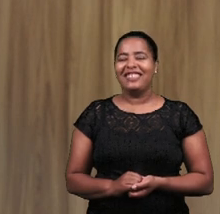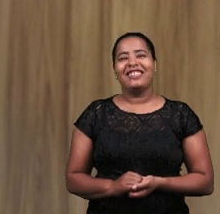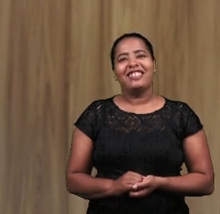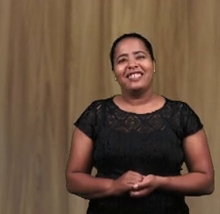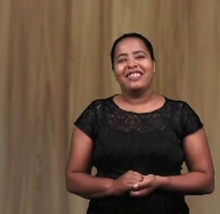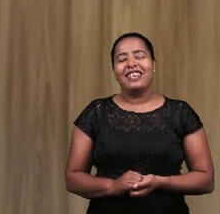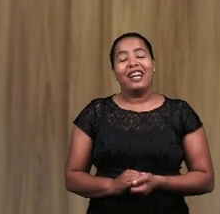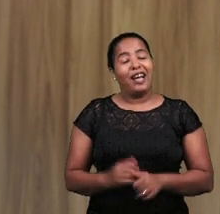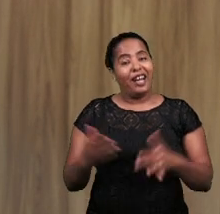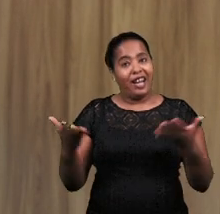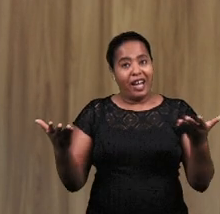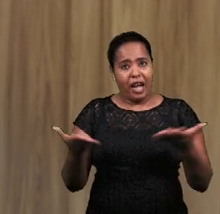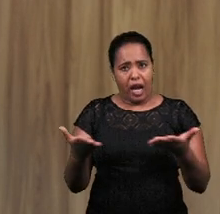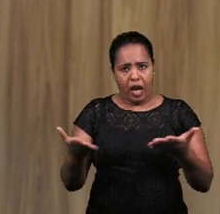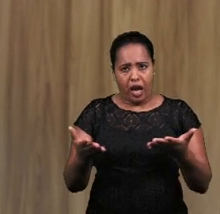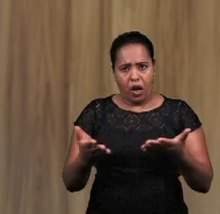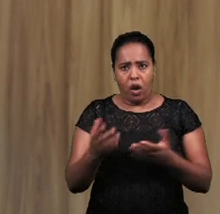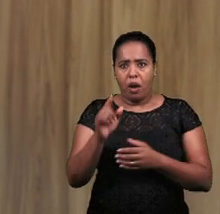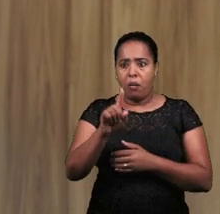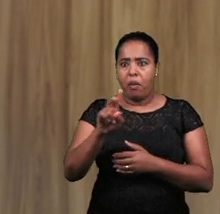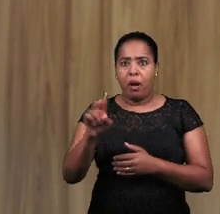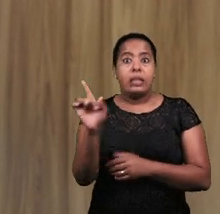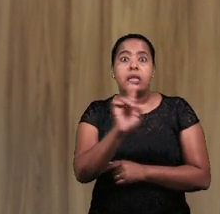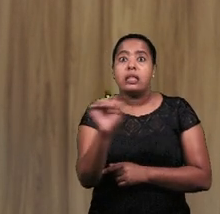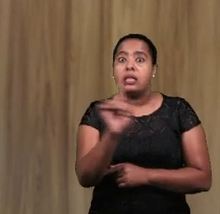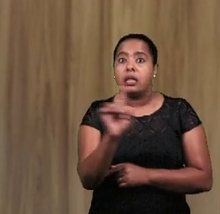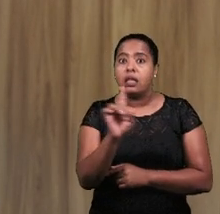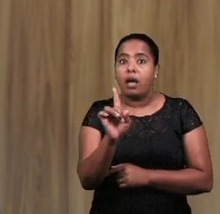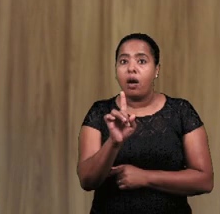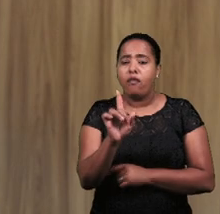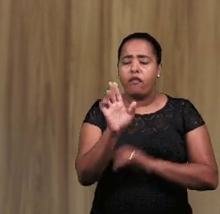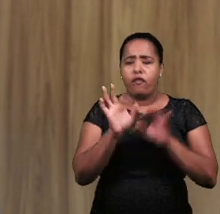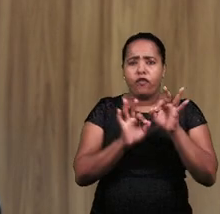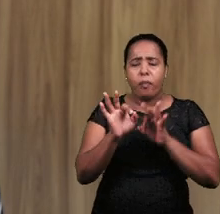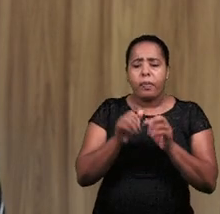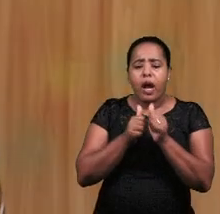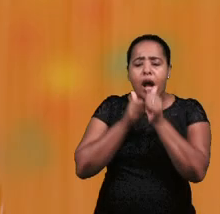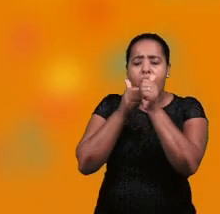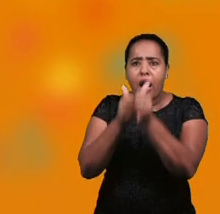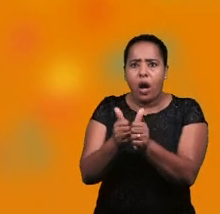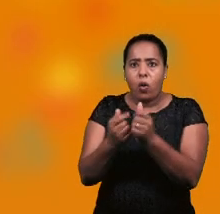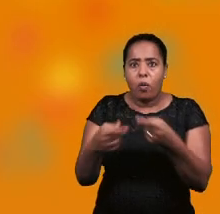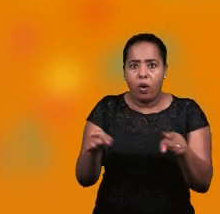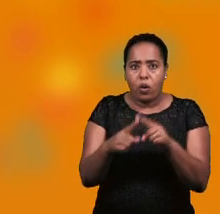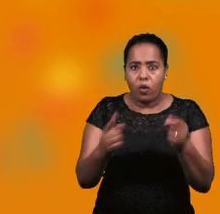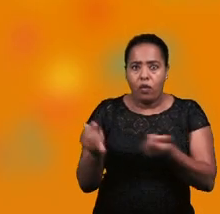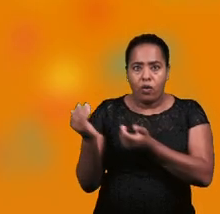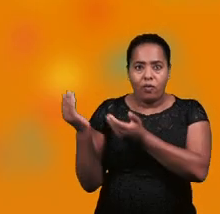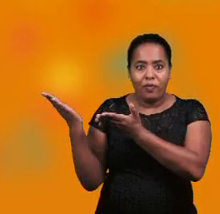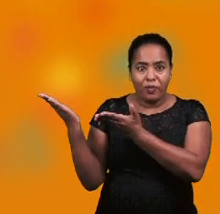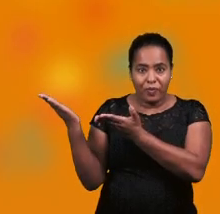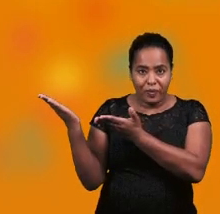Et maintenant, nous n'allons plus compter. Nous allons nous préparer pour accompagner la louange.